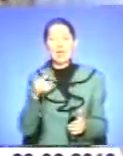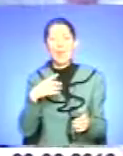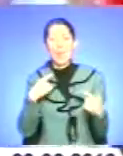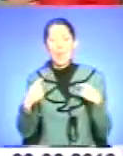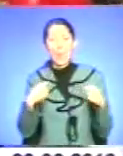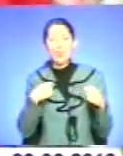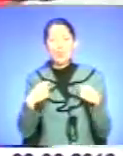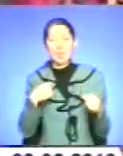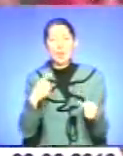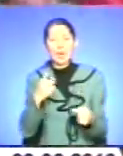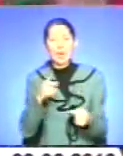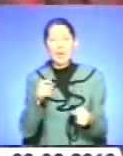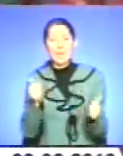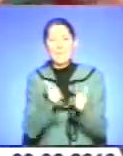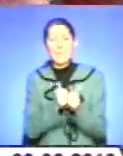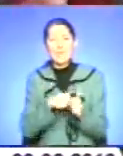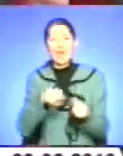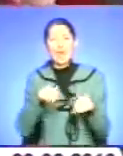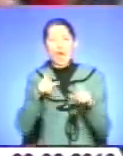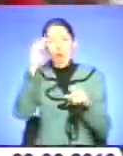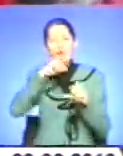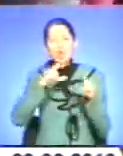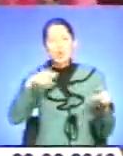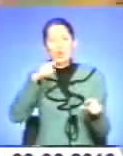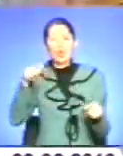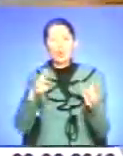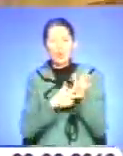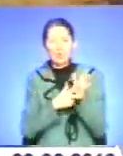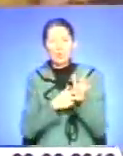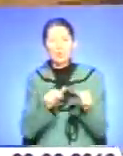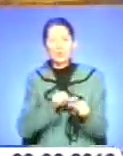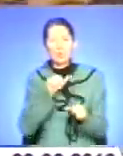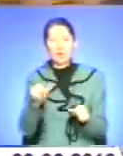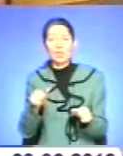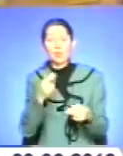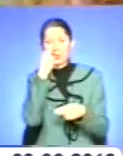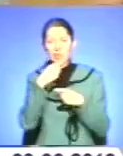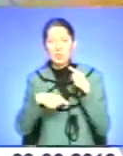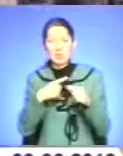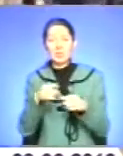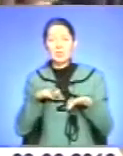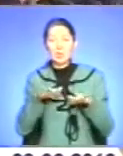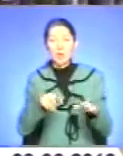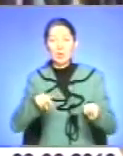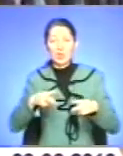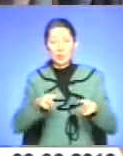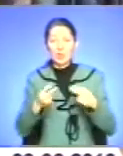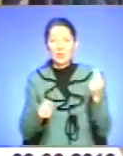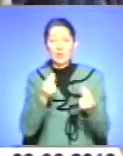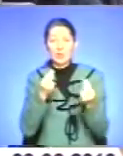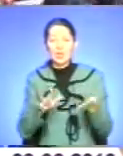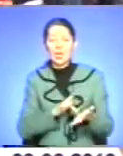біля загальноосвітньої школи номер 8. У програмі, окрім традиційних дозвільних заходів, танців, різноманітних забав,